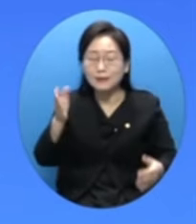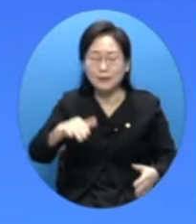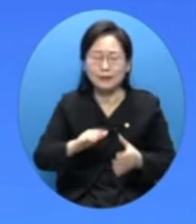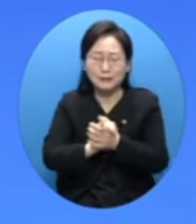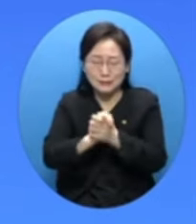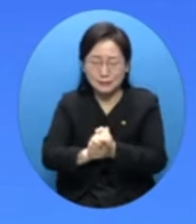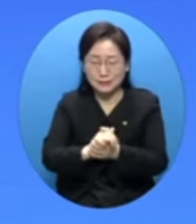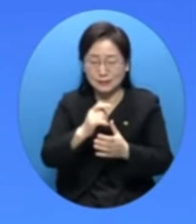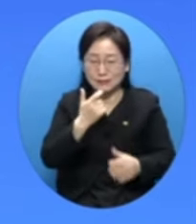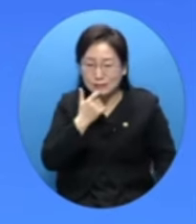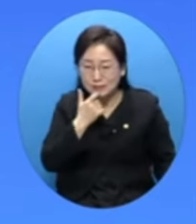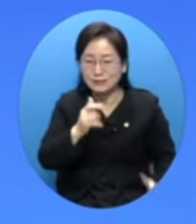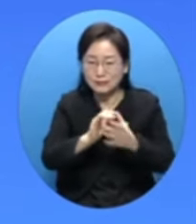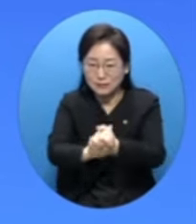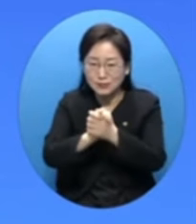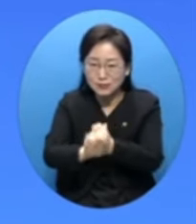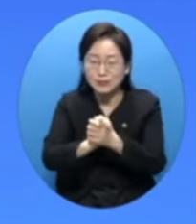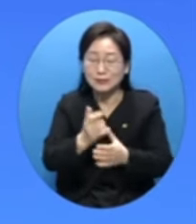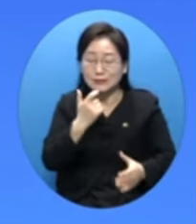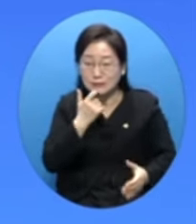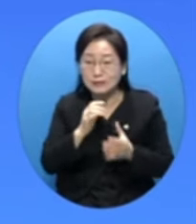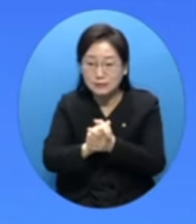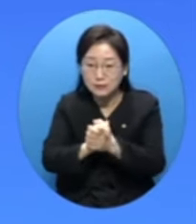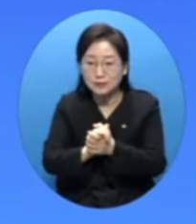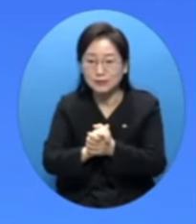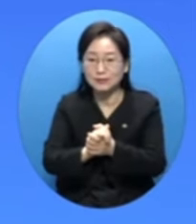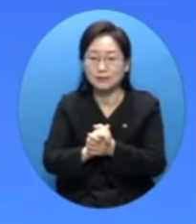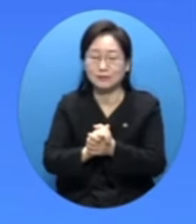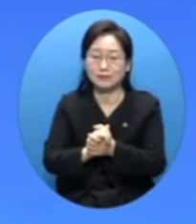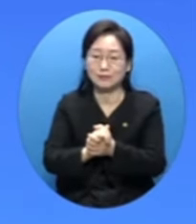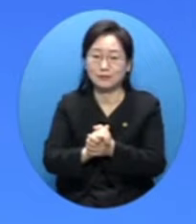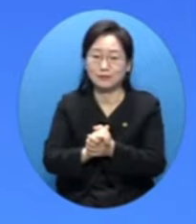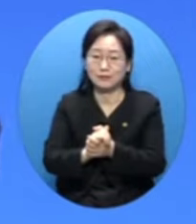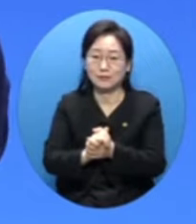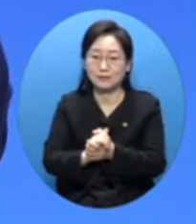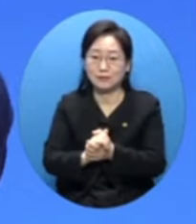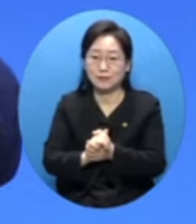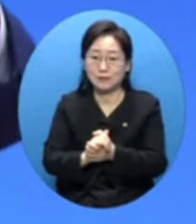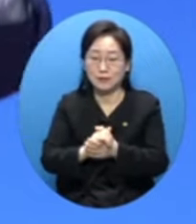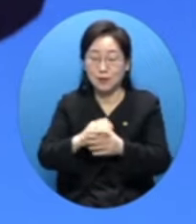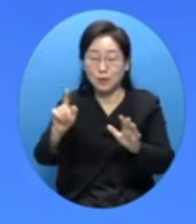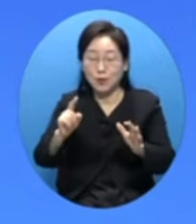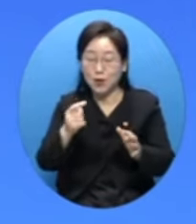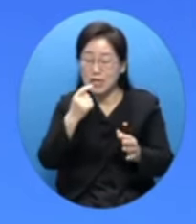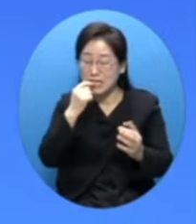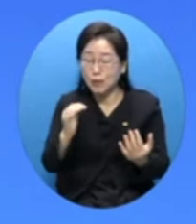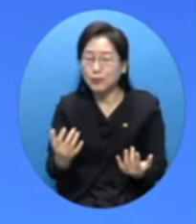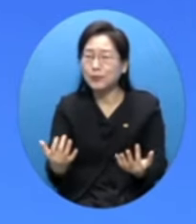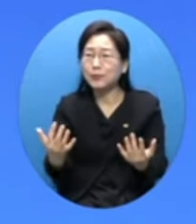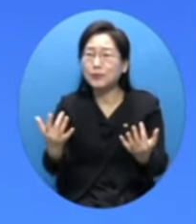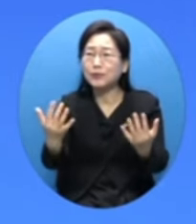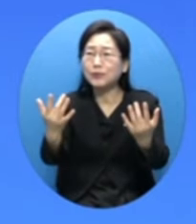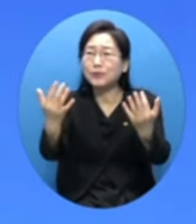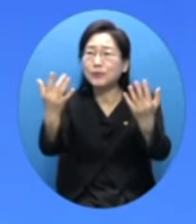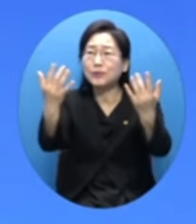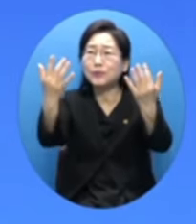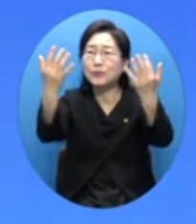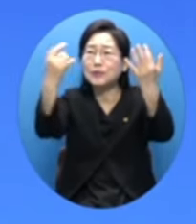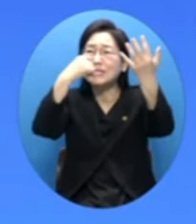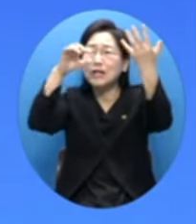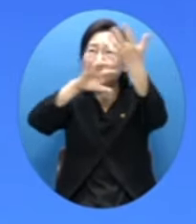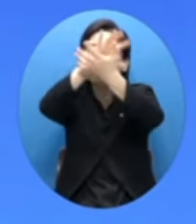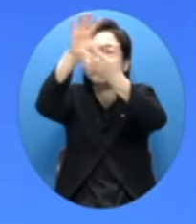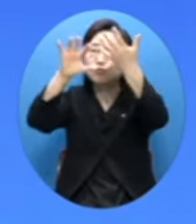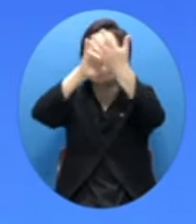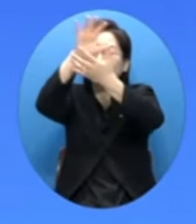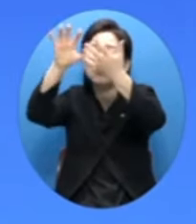때까지 기도하고 또 기도하고 또 기도하고 또 기도하면 순기가 올라가고 올라가서 나중에 마침내 구름을 이루고